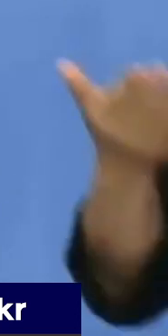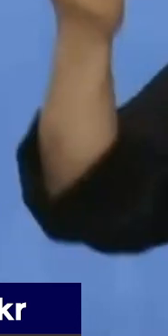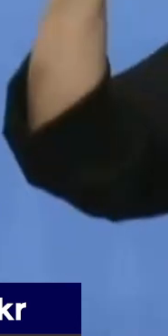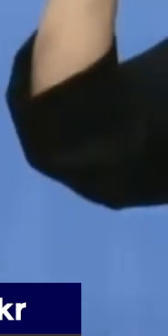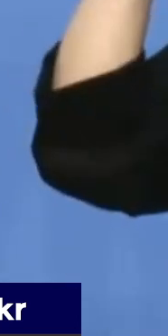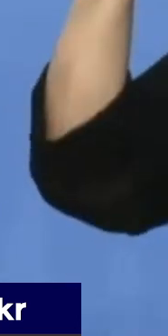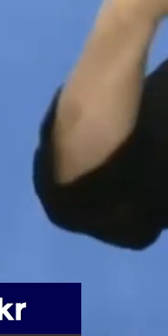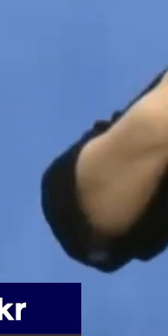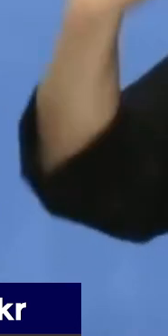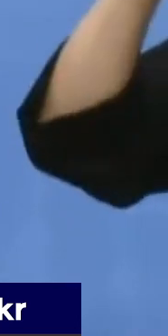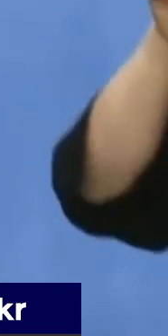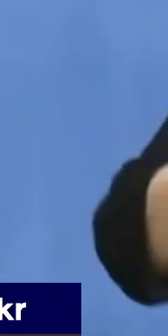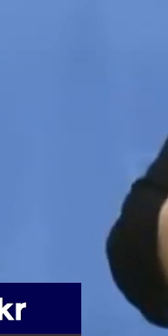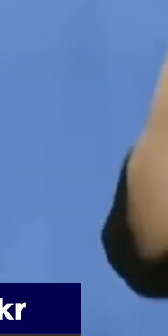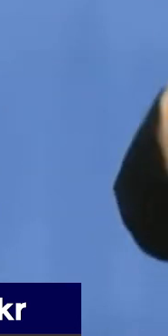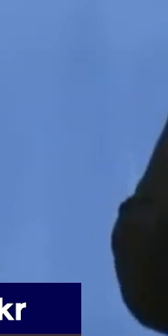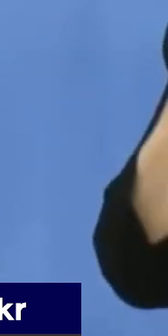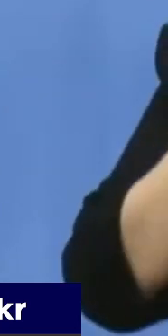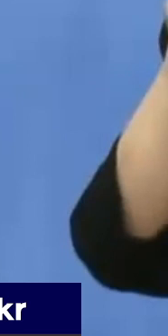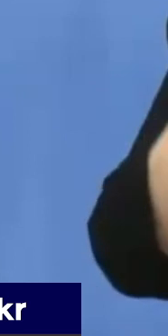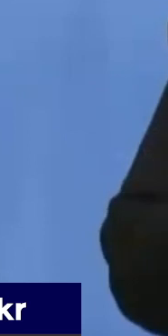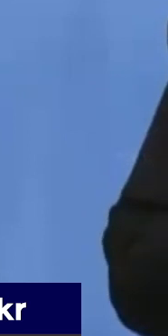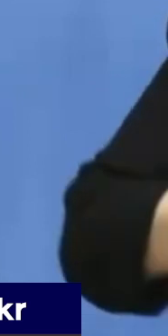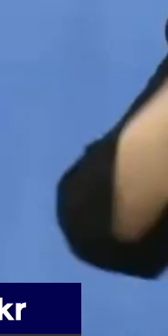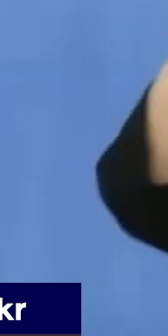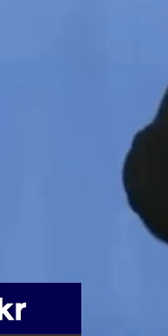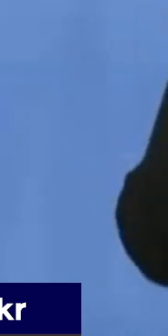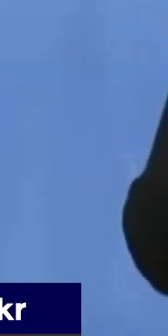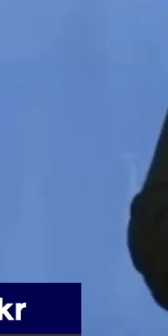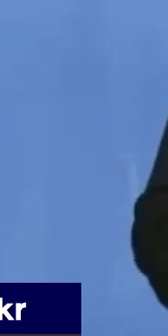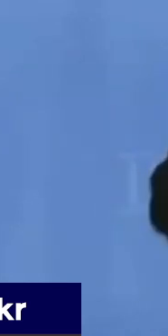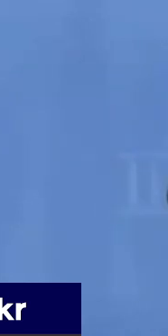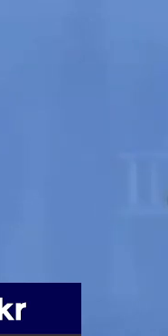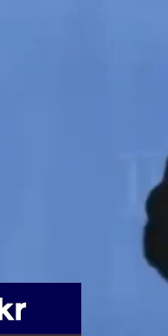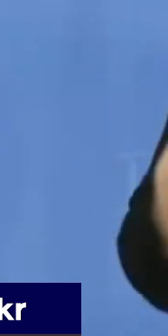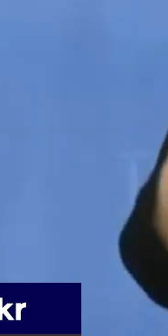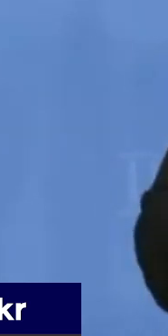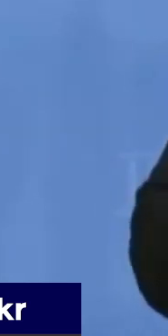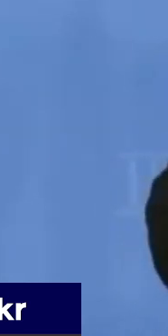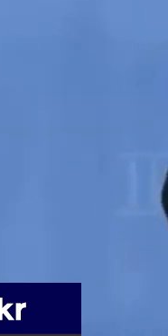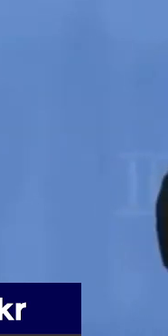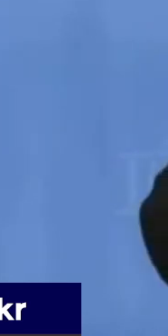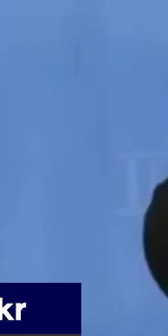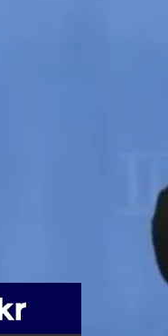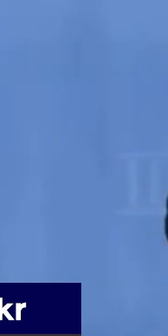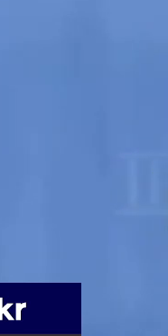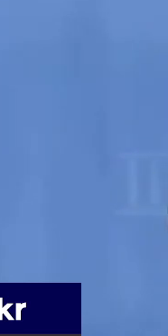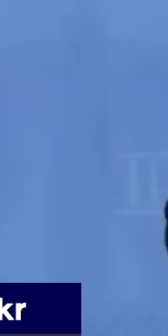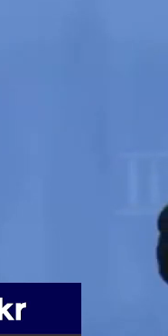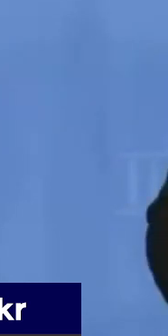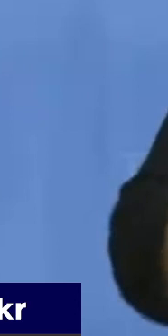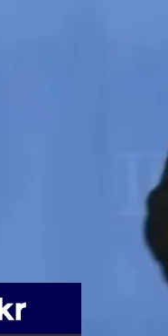오래전 과거에 과오가 있었다는 이유만으로 능력과 전문성을 발휘할 기회조차 박탈하는